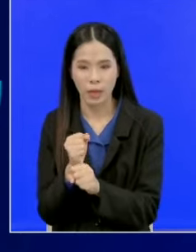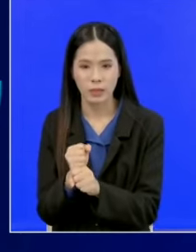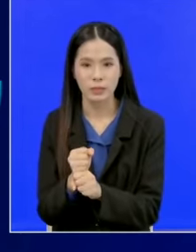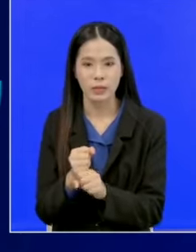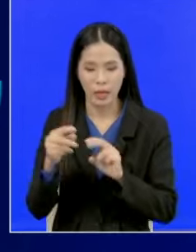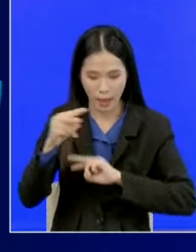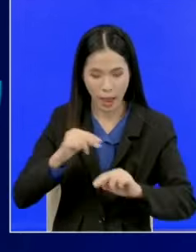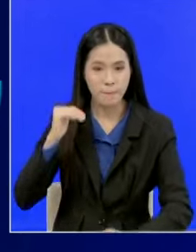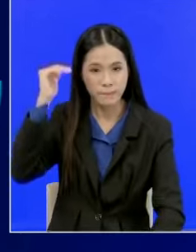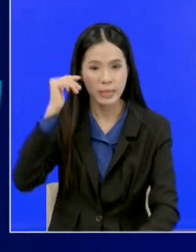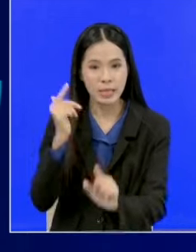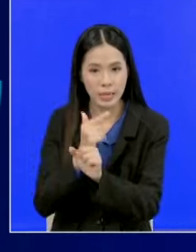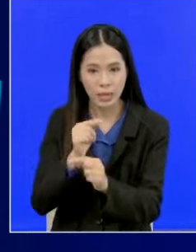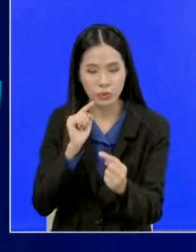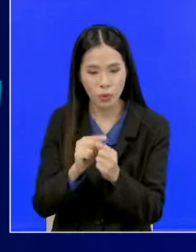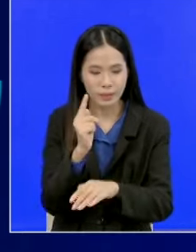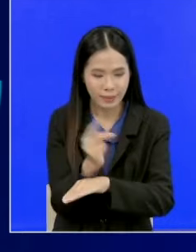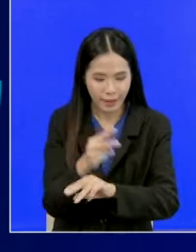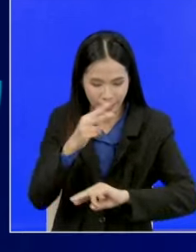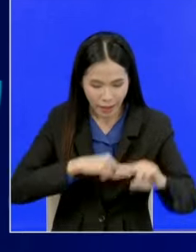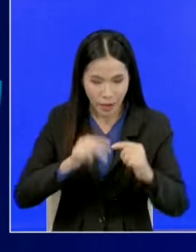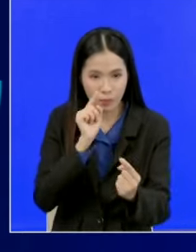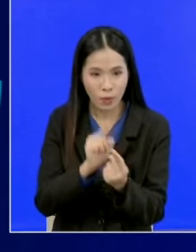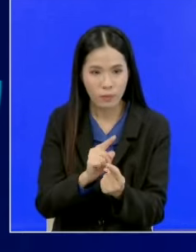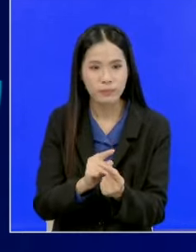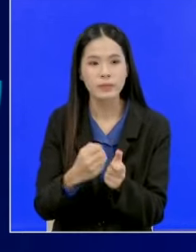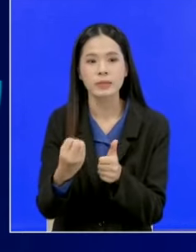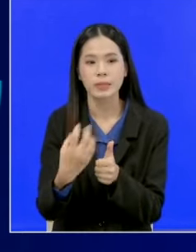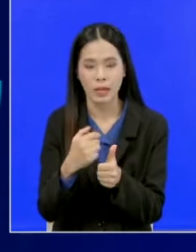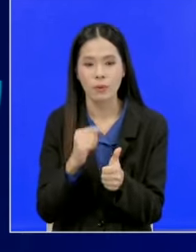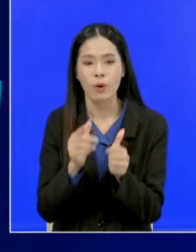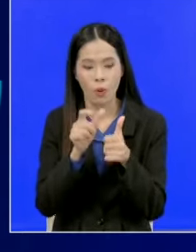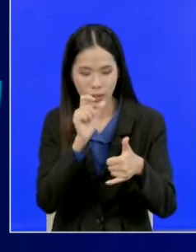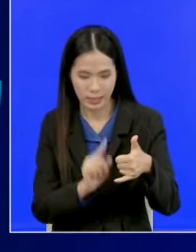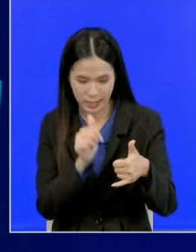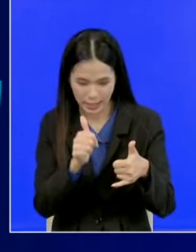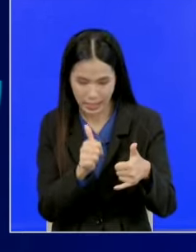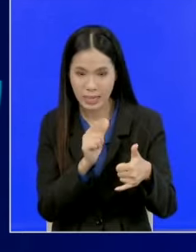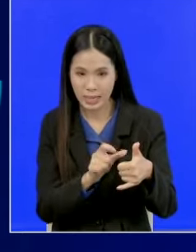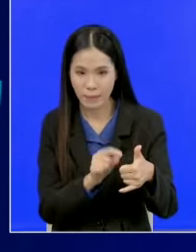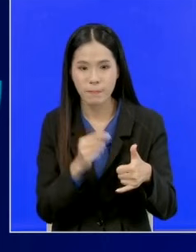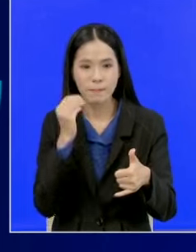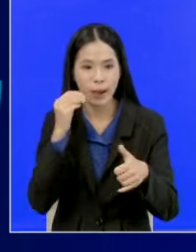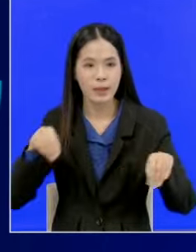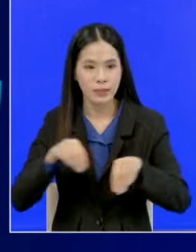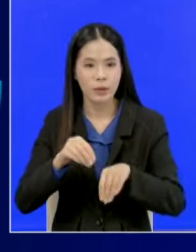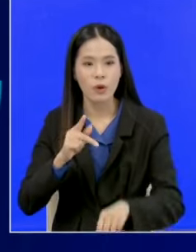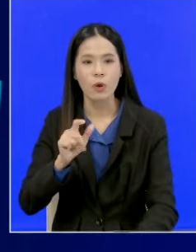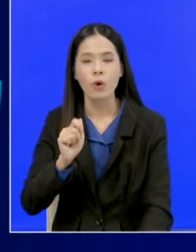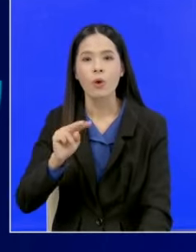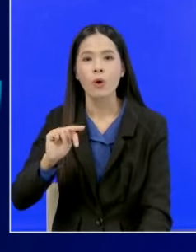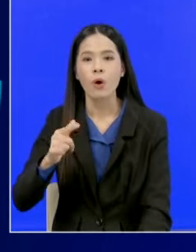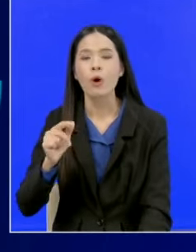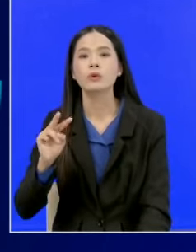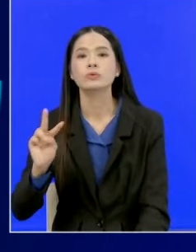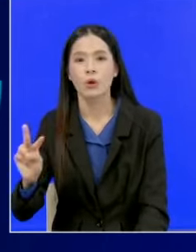หาพี่เลี้ยงลูกผ่านทางโซเชียลมีเดียจนกระทั่งมีคนเนี่ยเขาแนะนำมาว่าเนี่ยคนนี้เนี่ยเลี้ยงดีนะบ้านอยู่แถวแถวคลองสองทีนี้